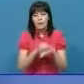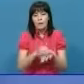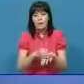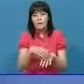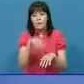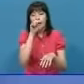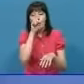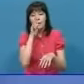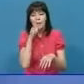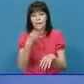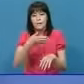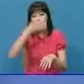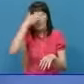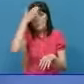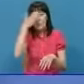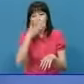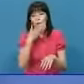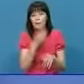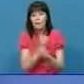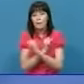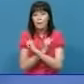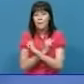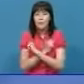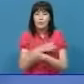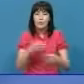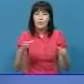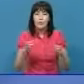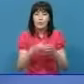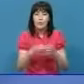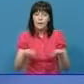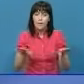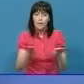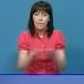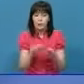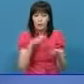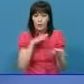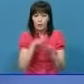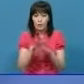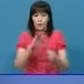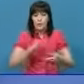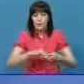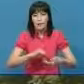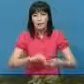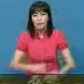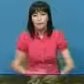жаздың балғын күндерін демалыс орнының ұжымы бірге өткізуге шақырады.